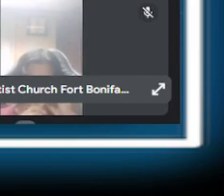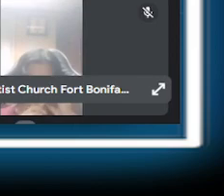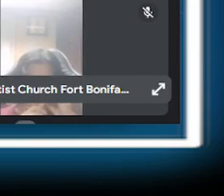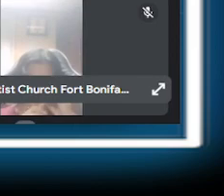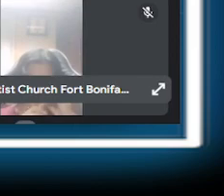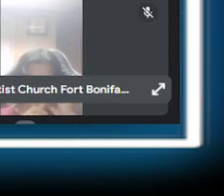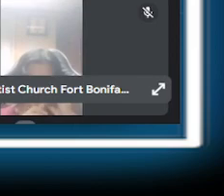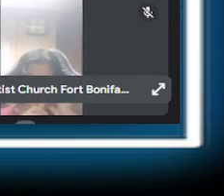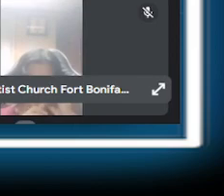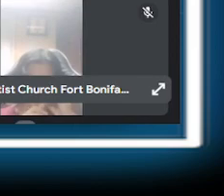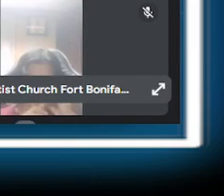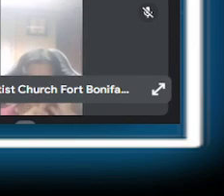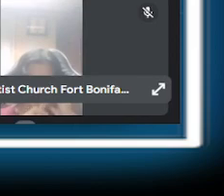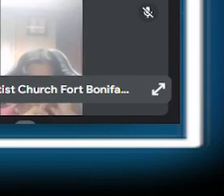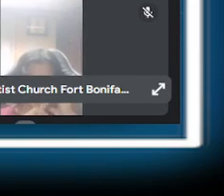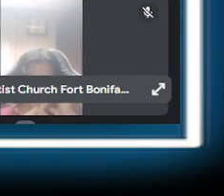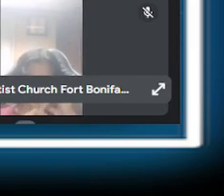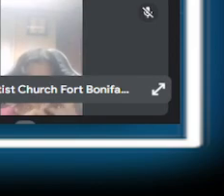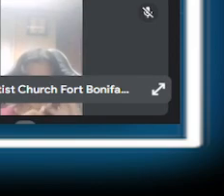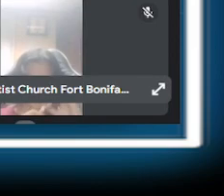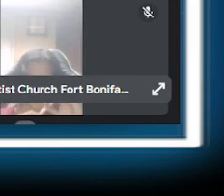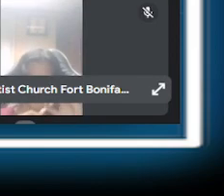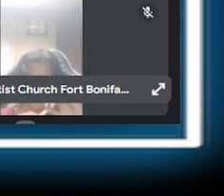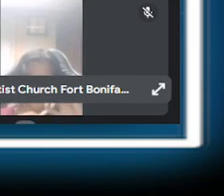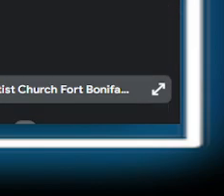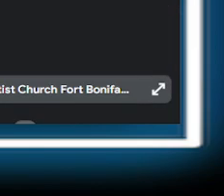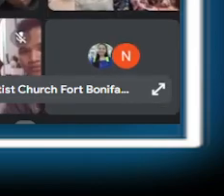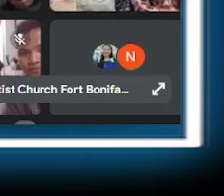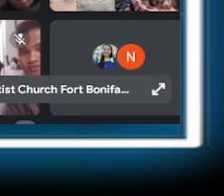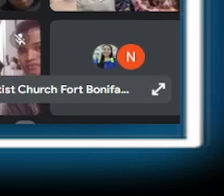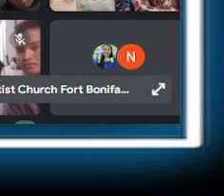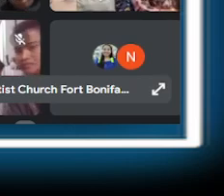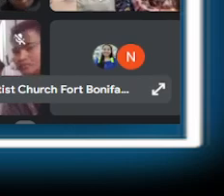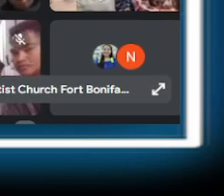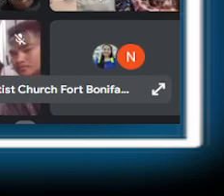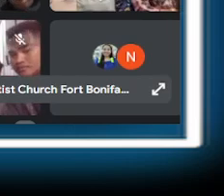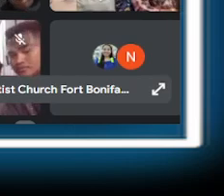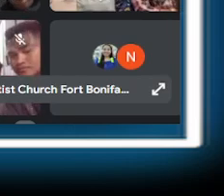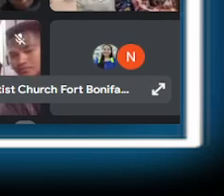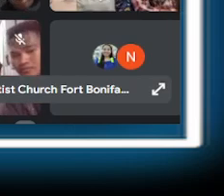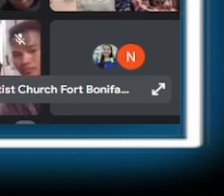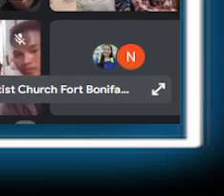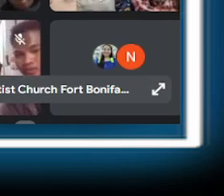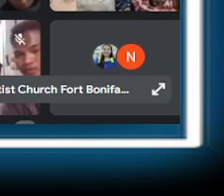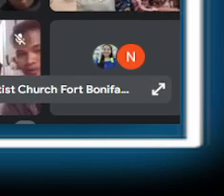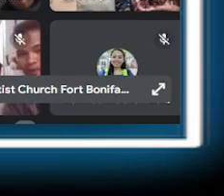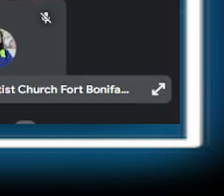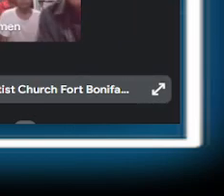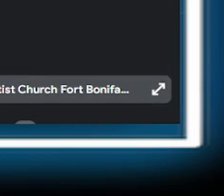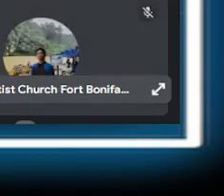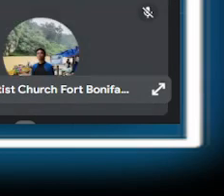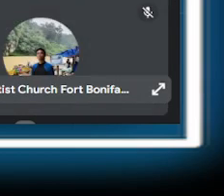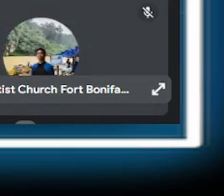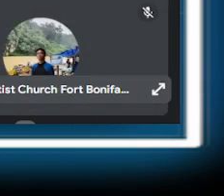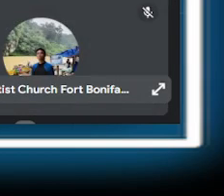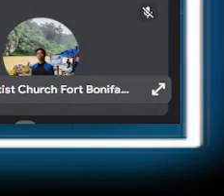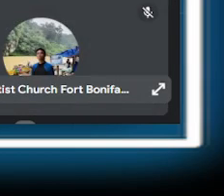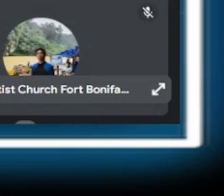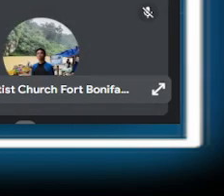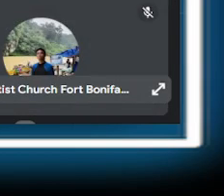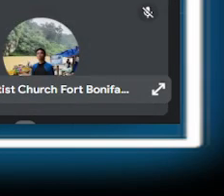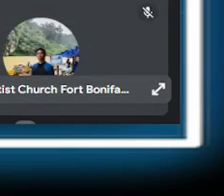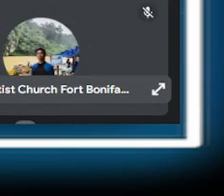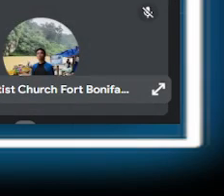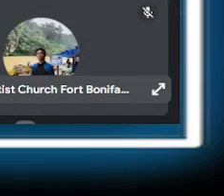Shoutout kayla, ano, sa Google Meet yan. Nandiyan sa sila Nash. At sila Rain, sila... Anong station?